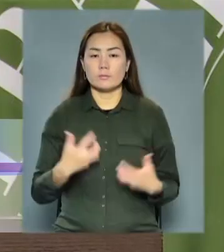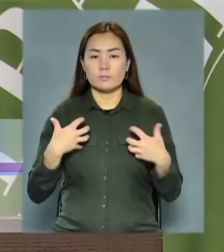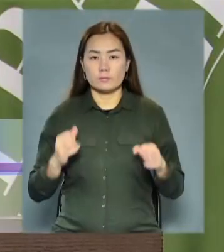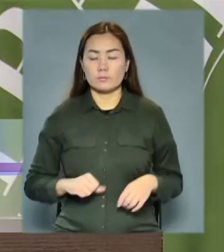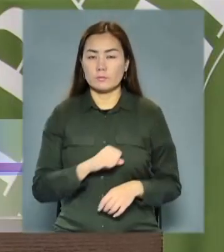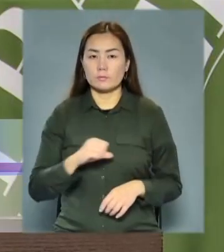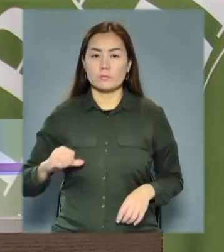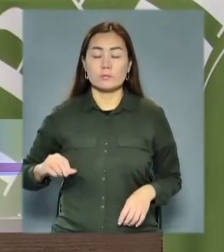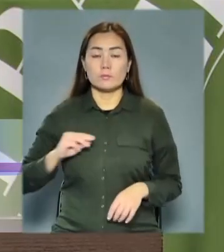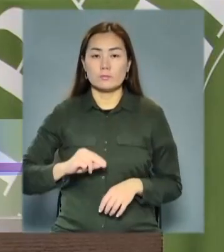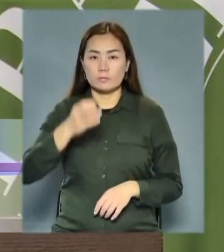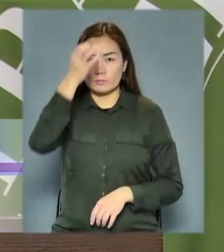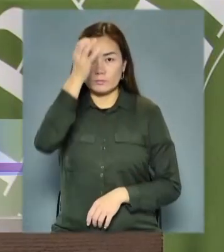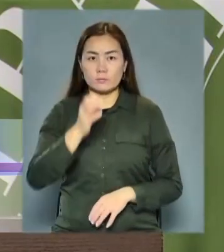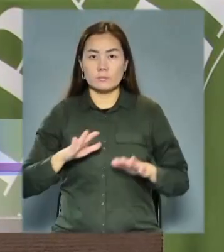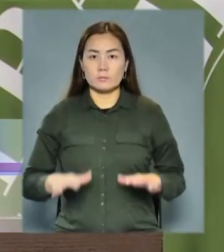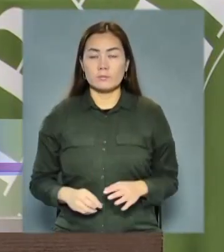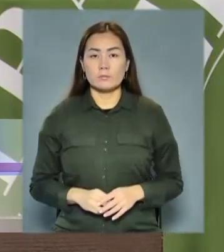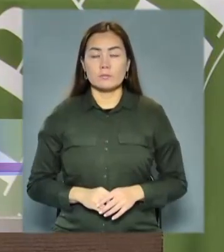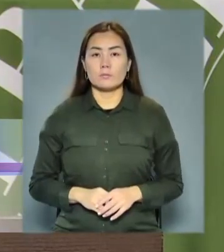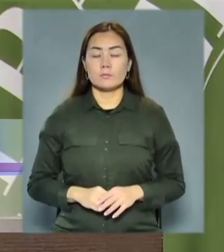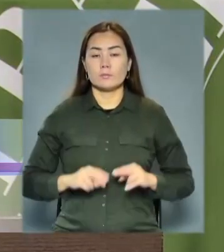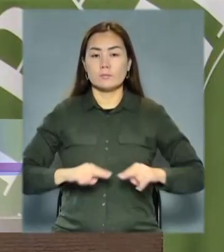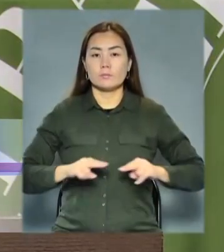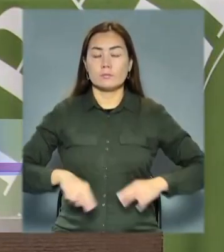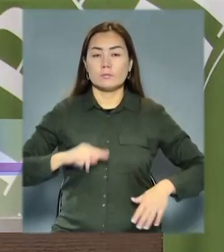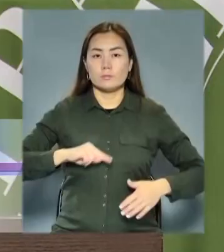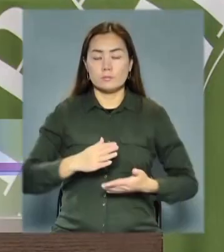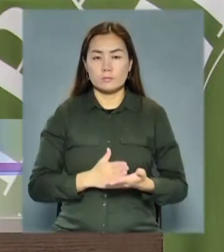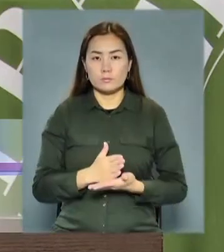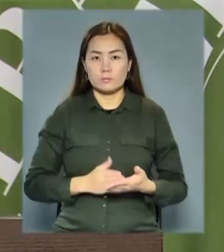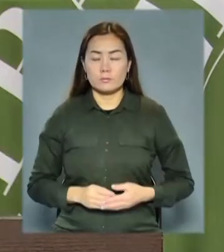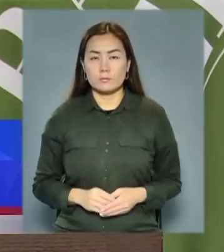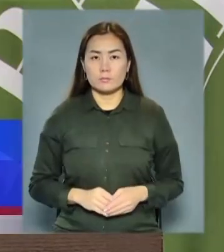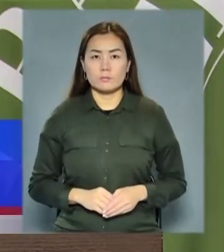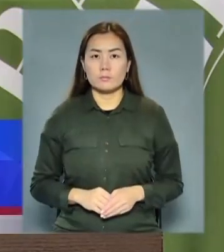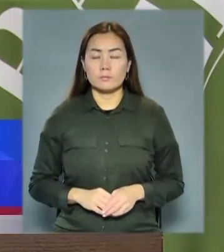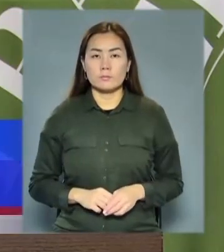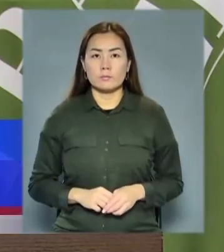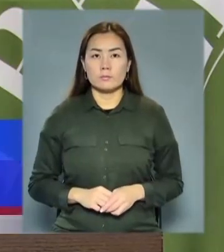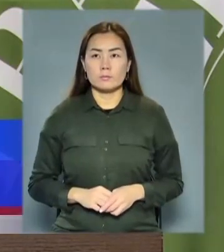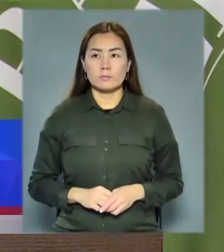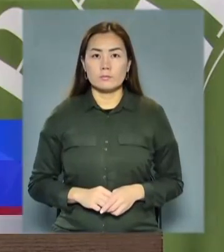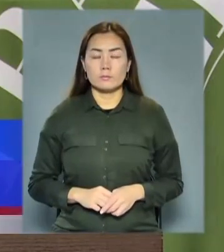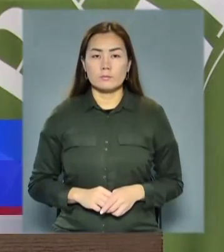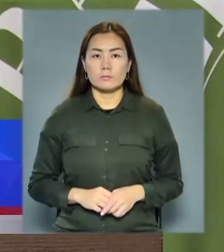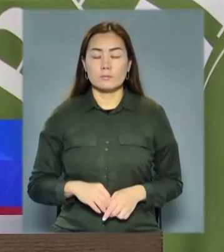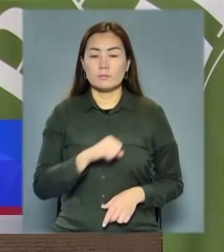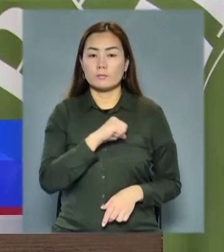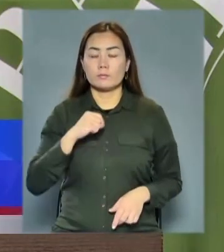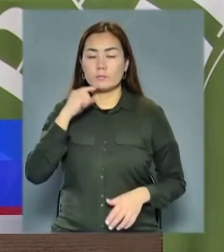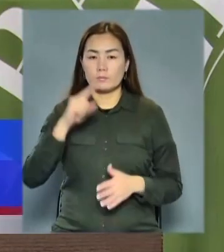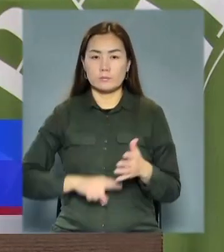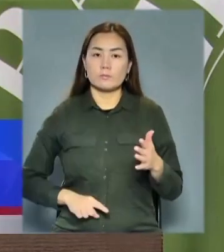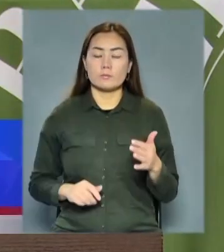арқасында, осы ғылымда болсын, ұстаздық қызметте болсын, өз тек қана өзіңізге